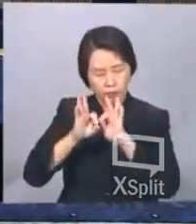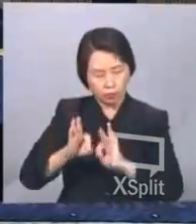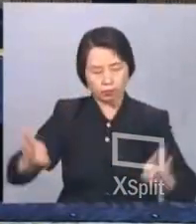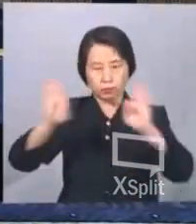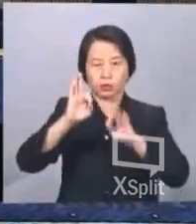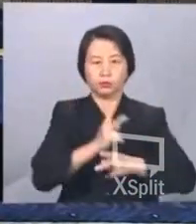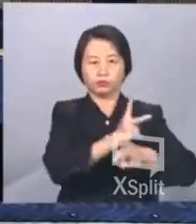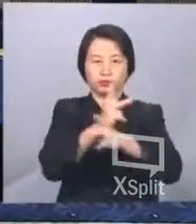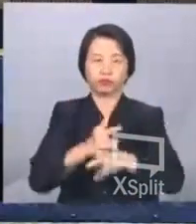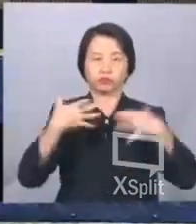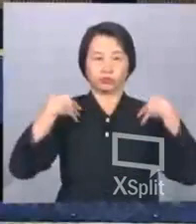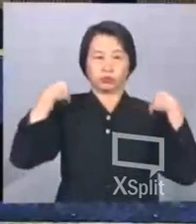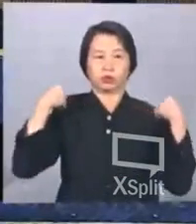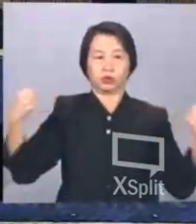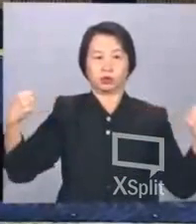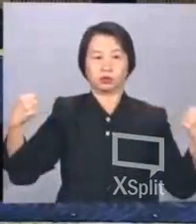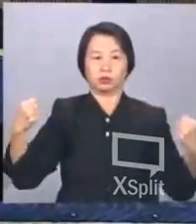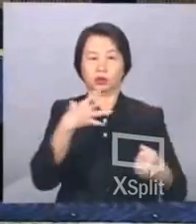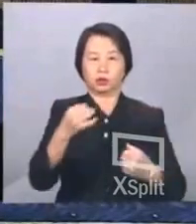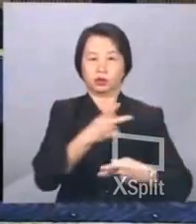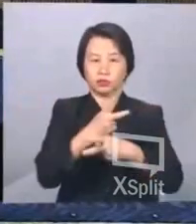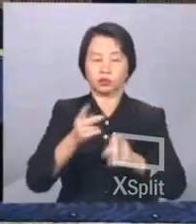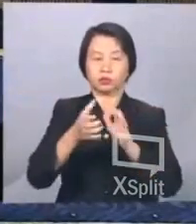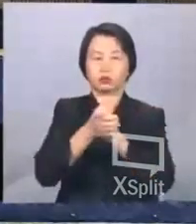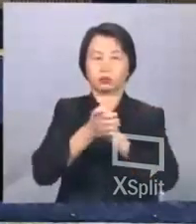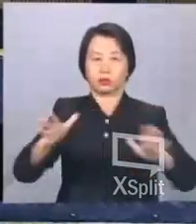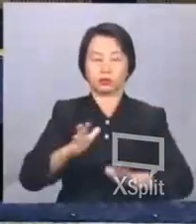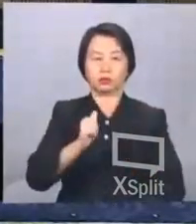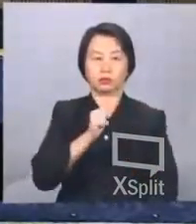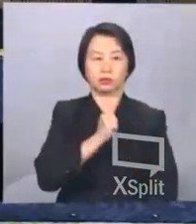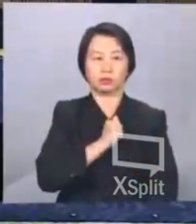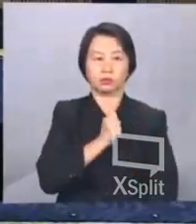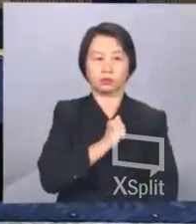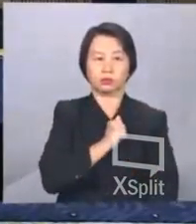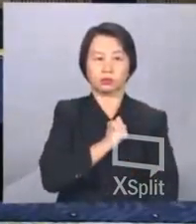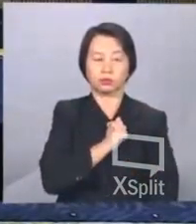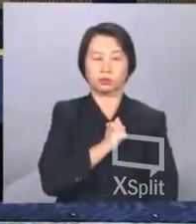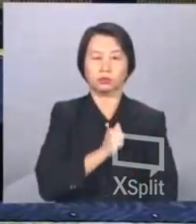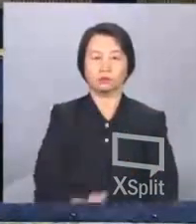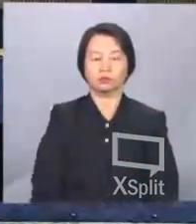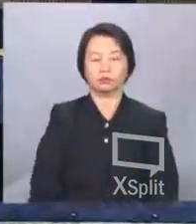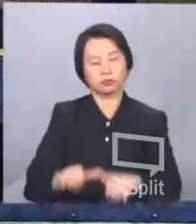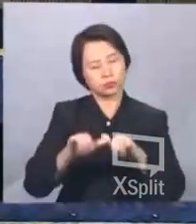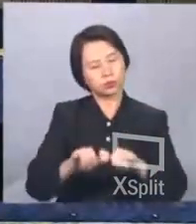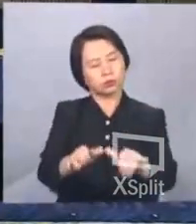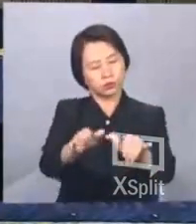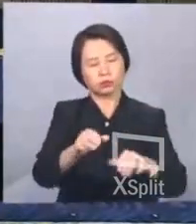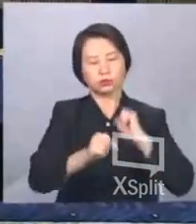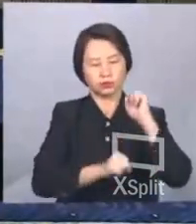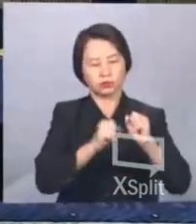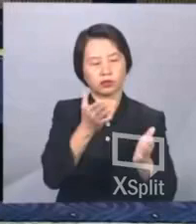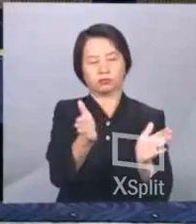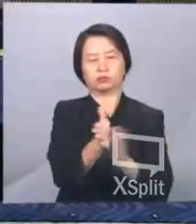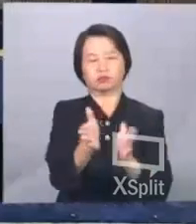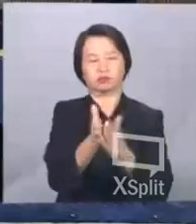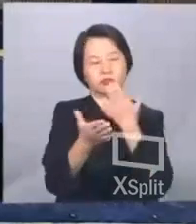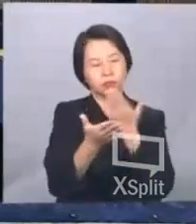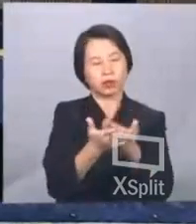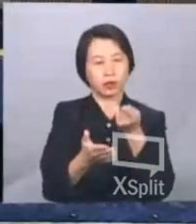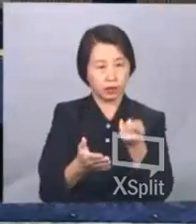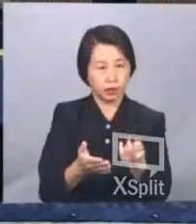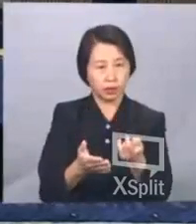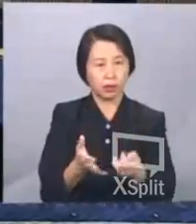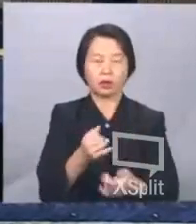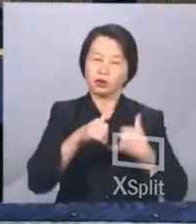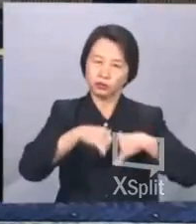menjaga kesehatan dan keselamatan diri teruskanlah sikap yang terpuji ini